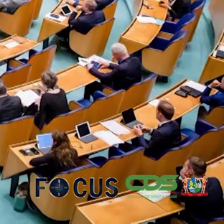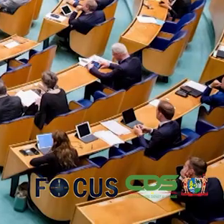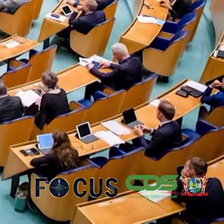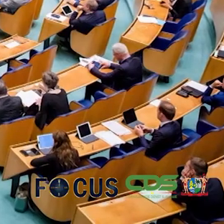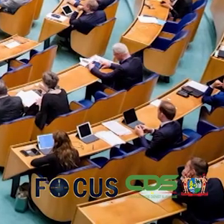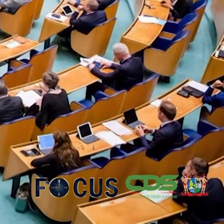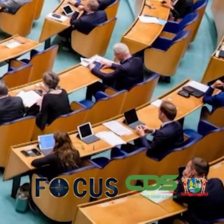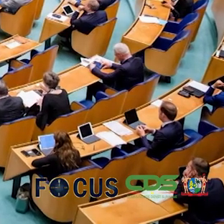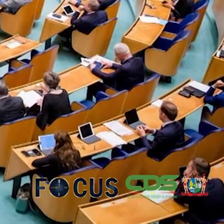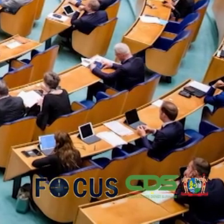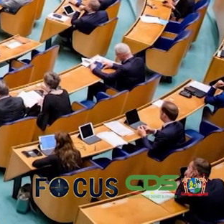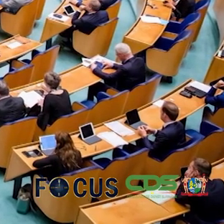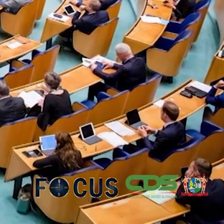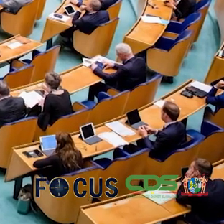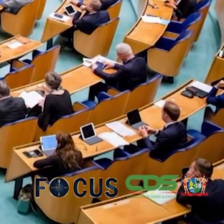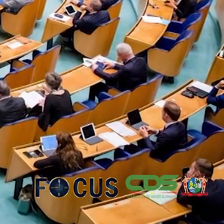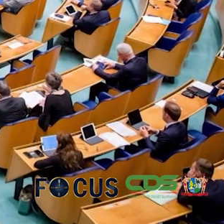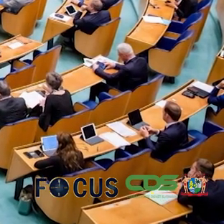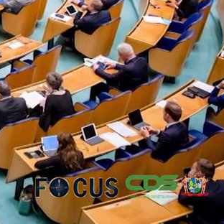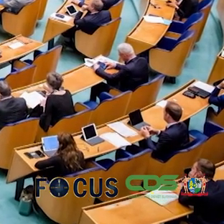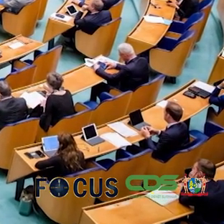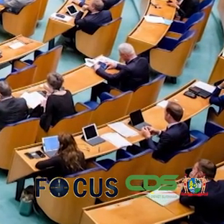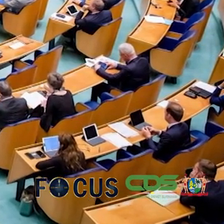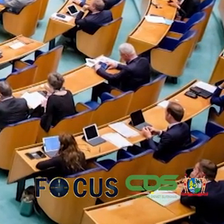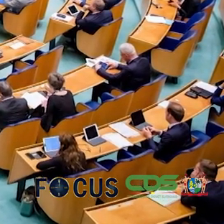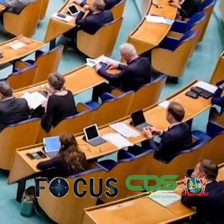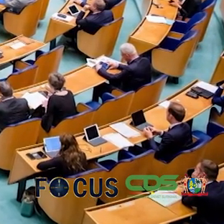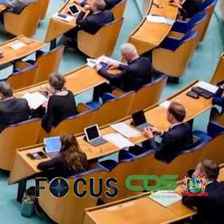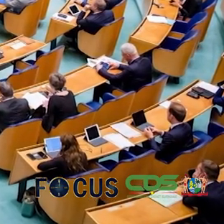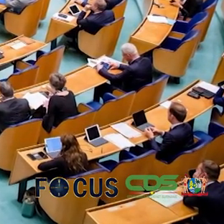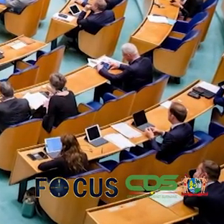plaatsvinden. Op donderdag 9 september is er een